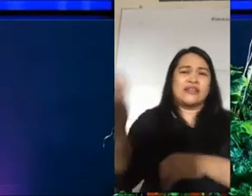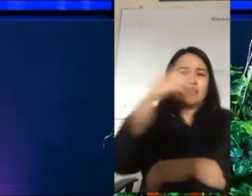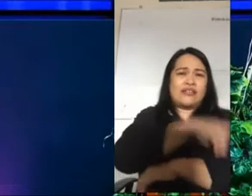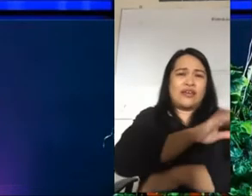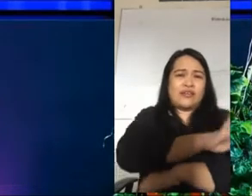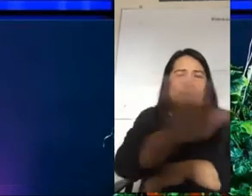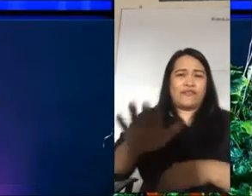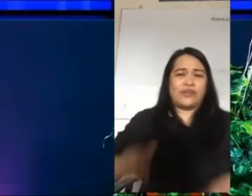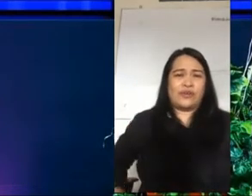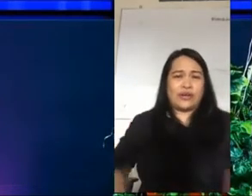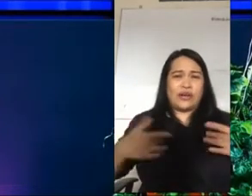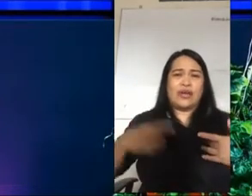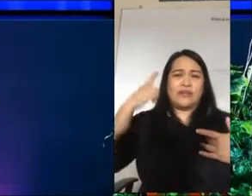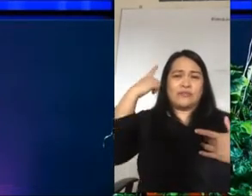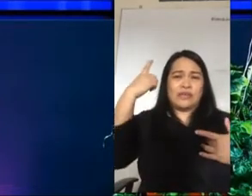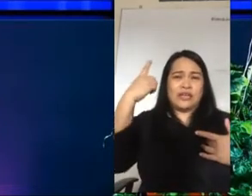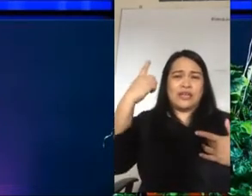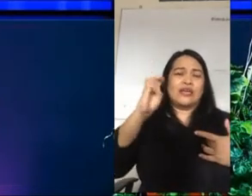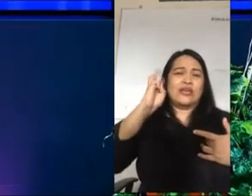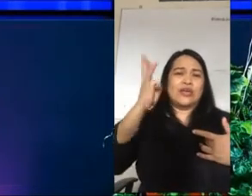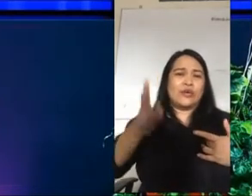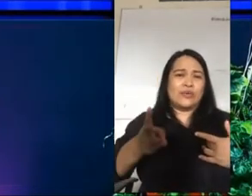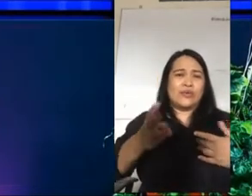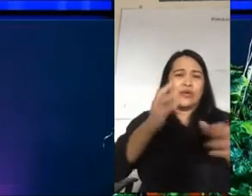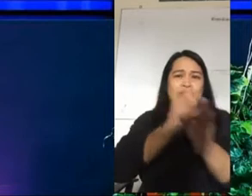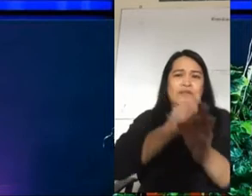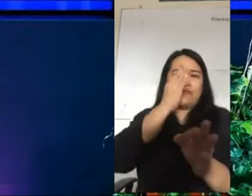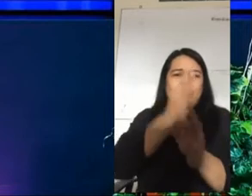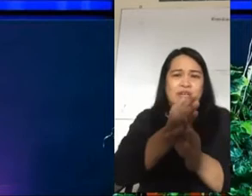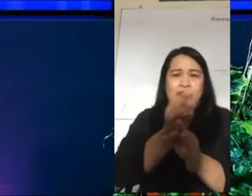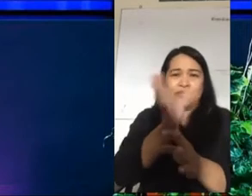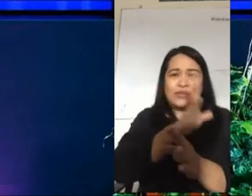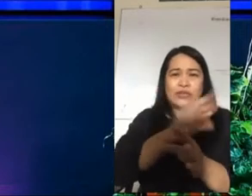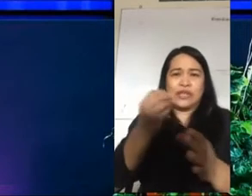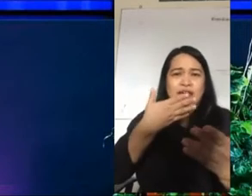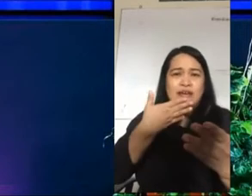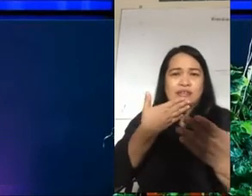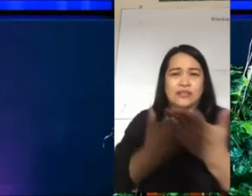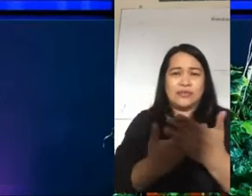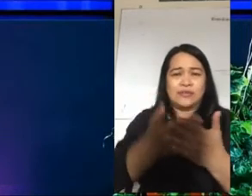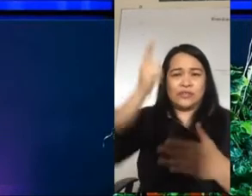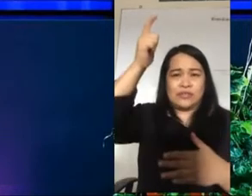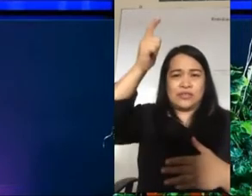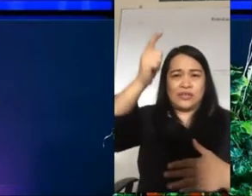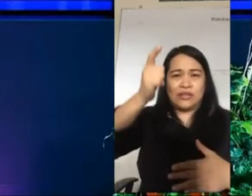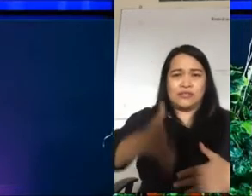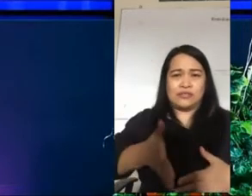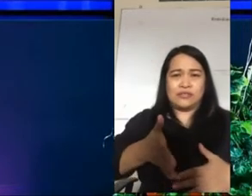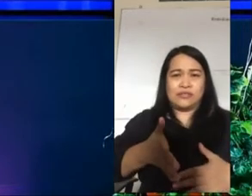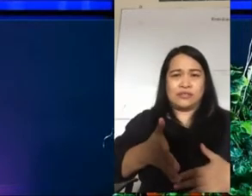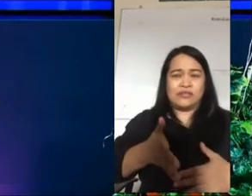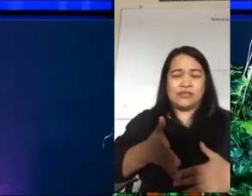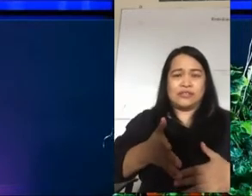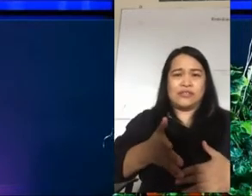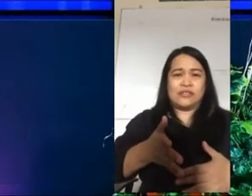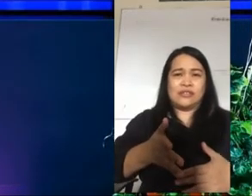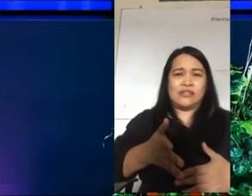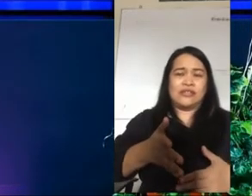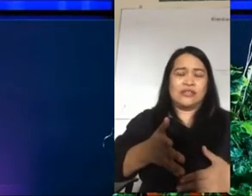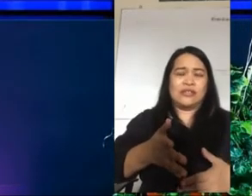mananatiling tapat at mabuti ang ating Panginoon. Ang Diyos ay